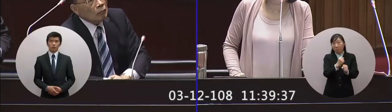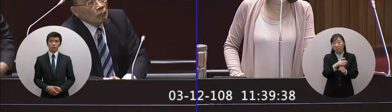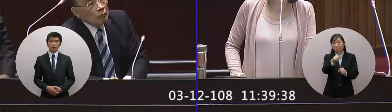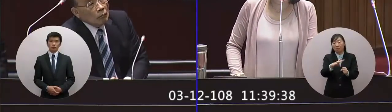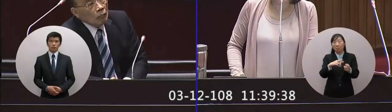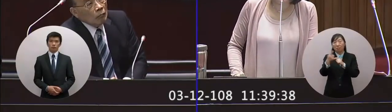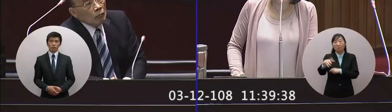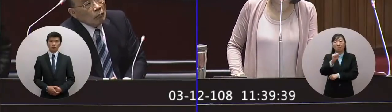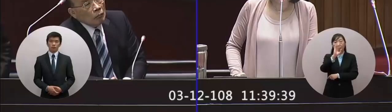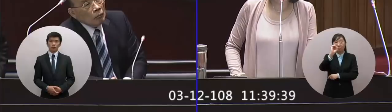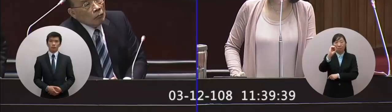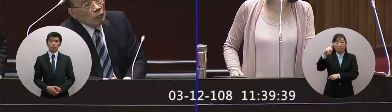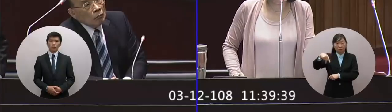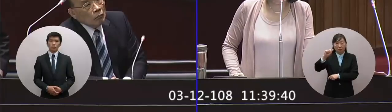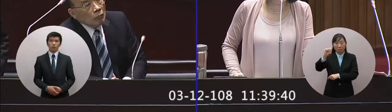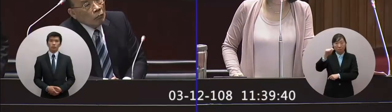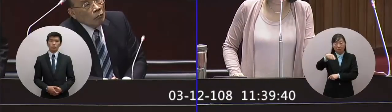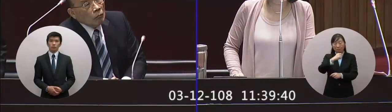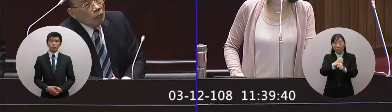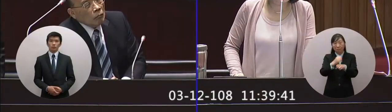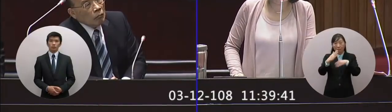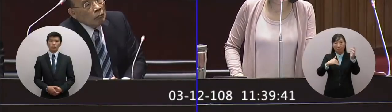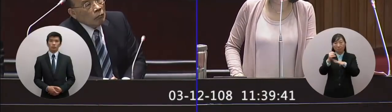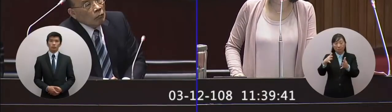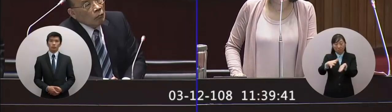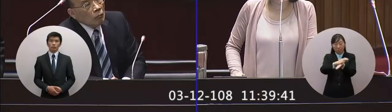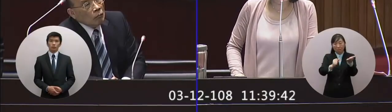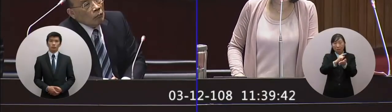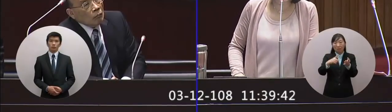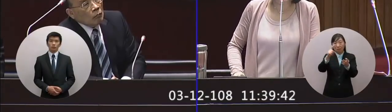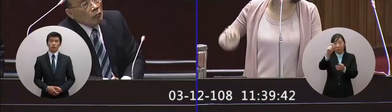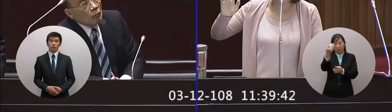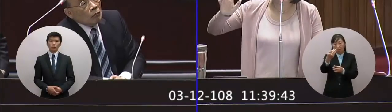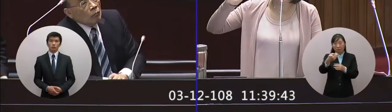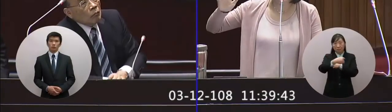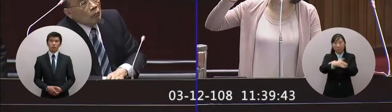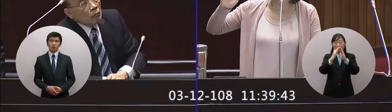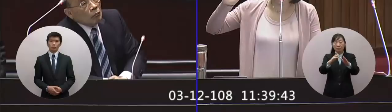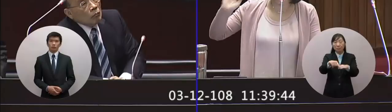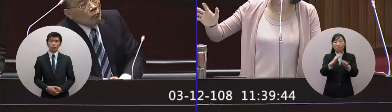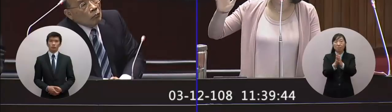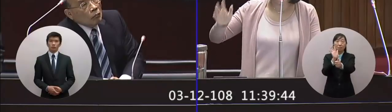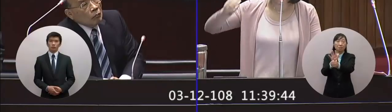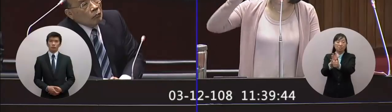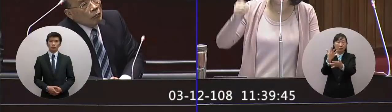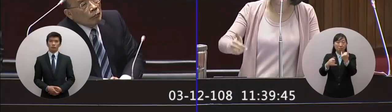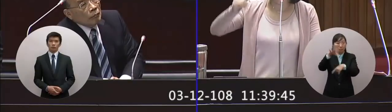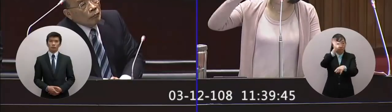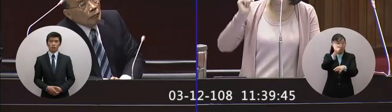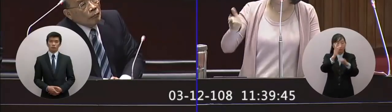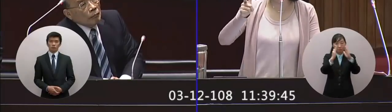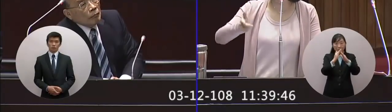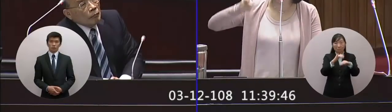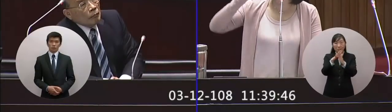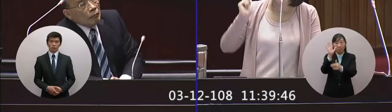会组织 SOA 合作，在全国19个主要城市协助学生在外租屋，找到安